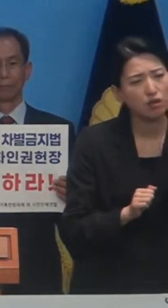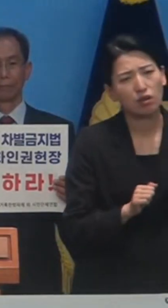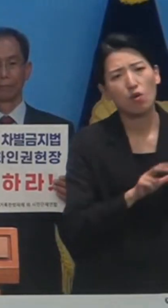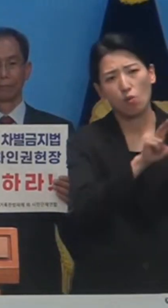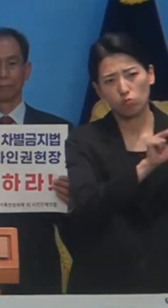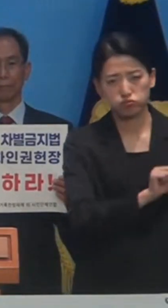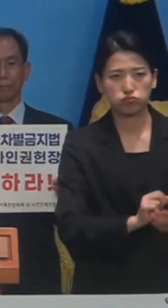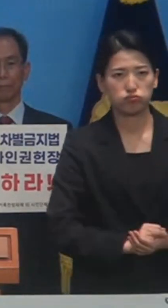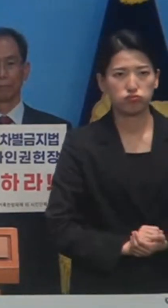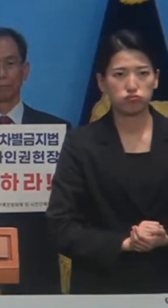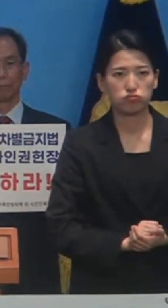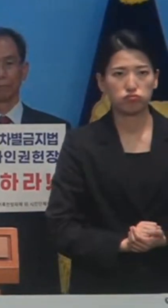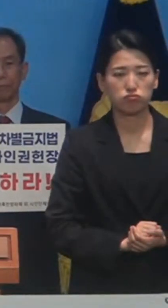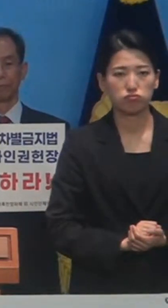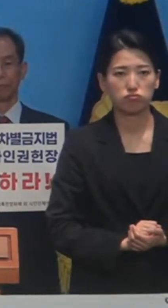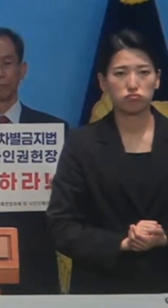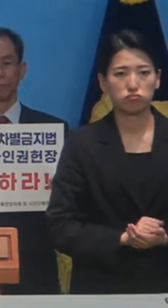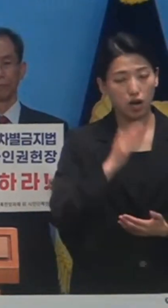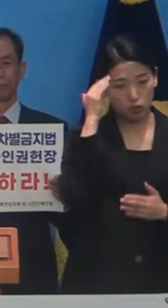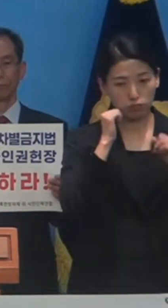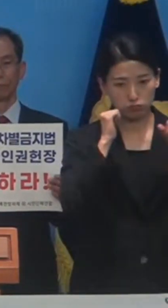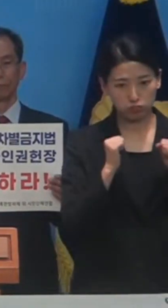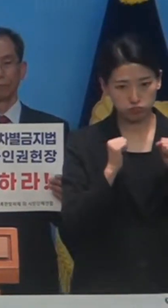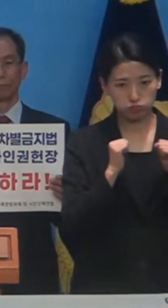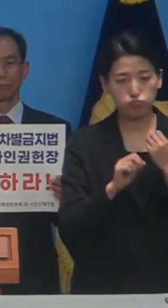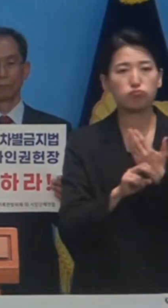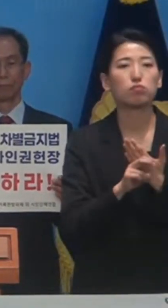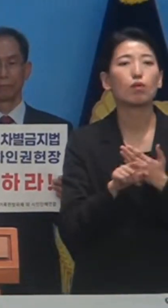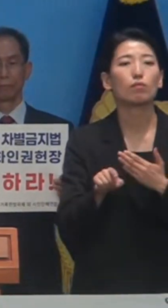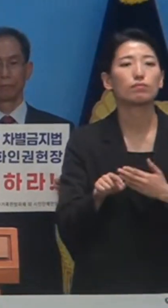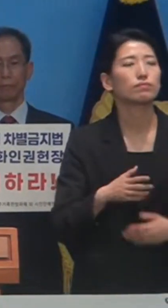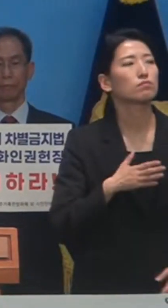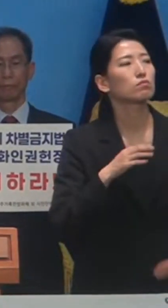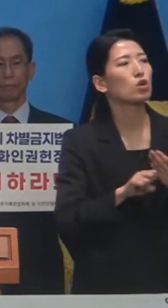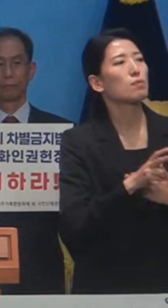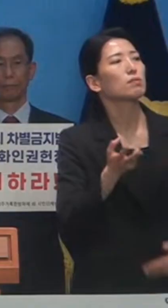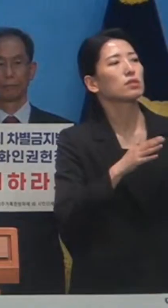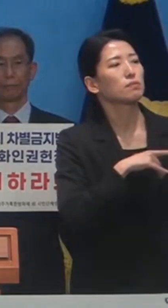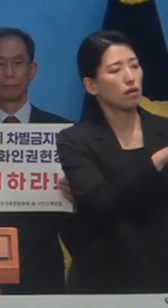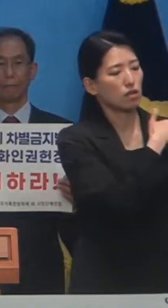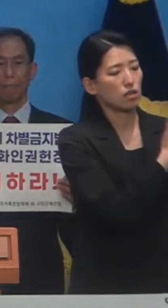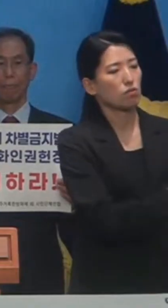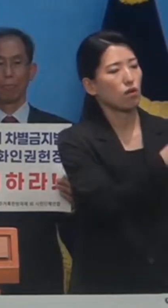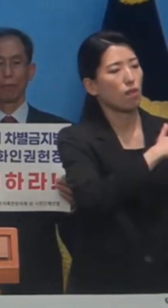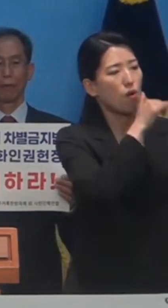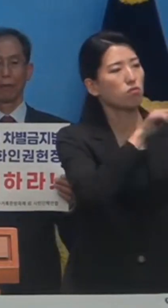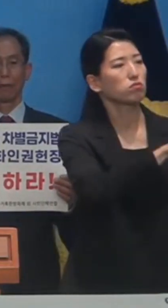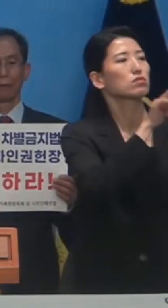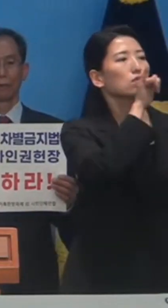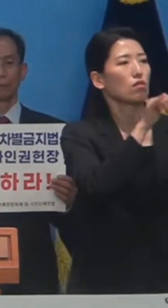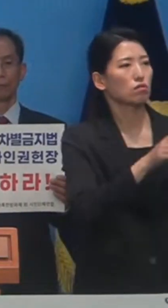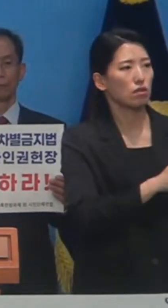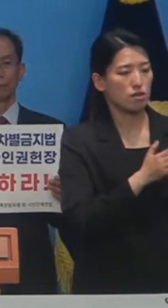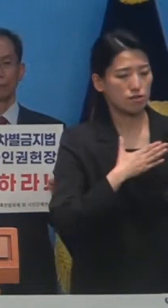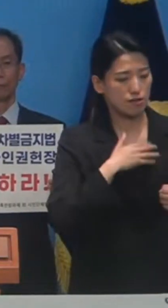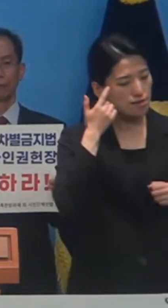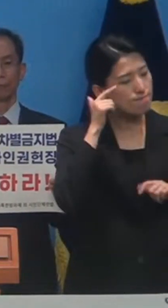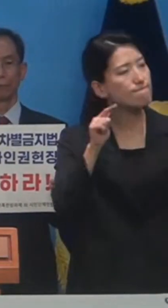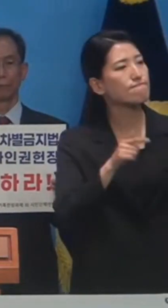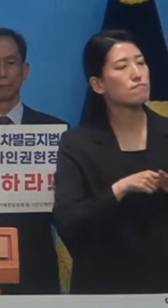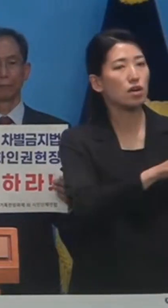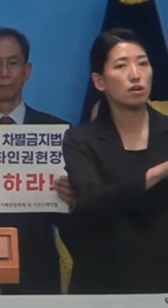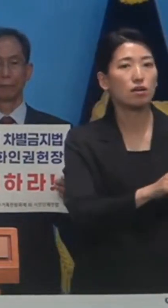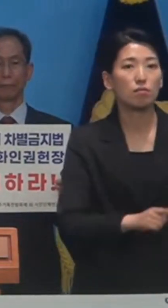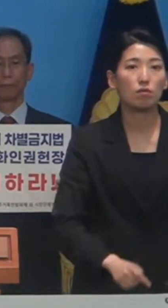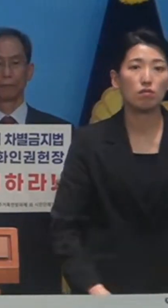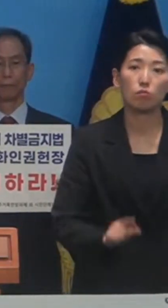불법 체류 외국인이 국적 때문에 고용거절 당했다고 주장하면 자영업자는 조사대상 이를 피하려면